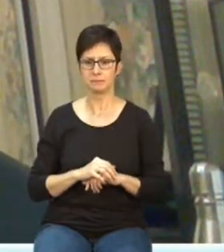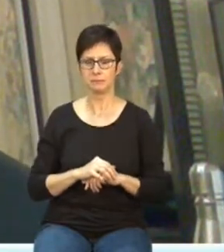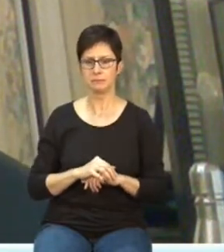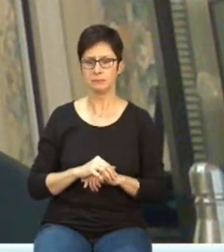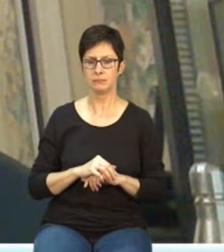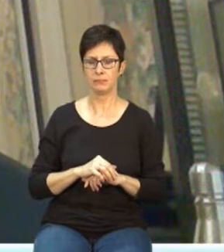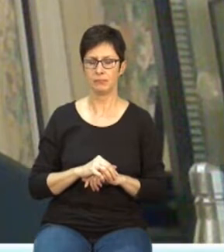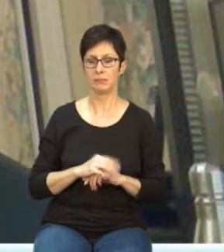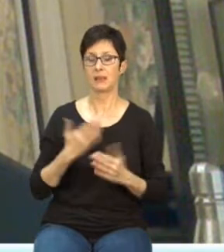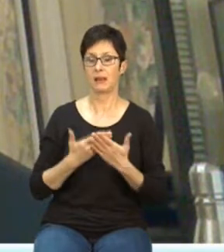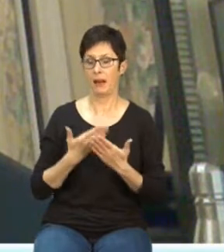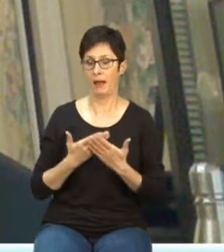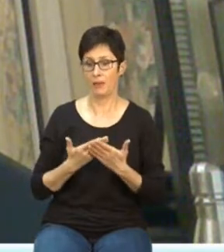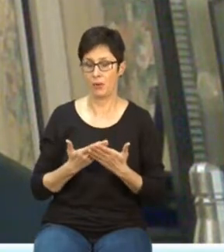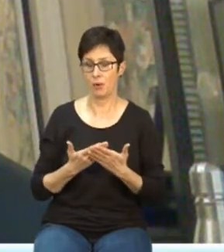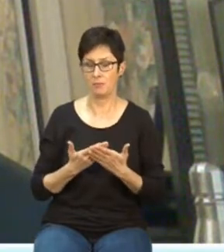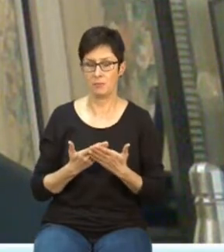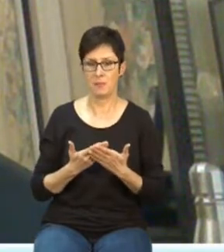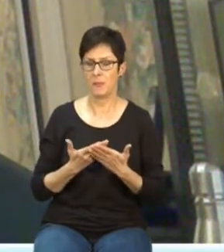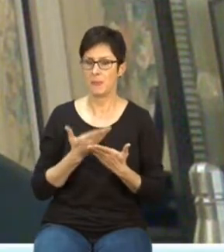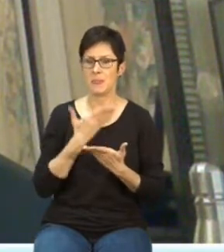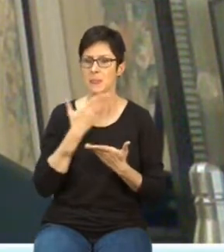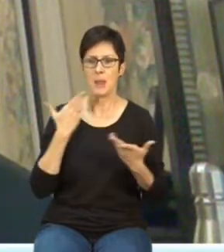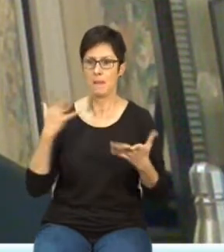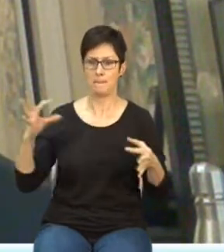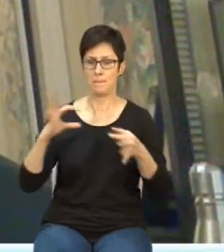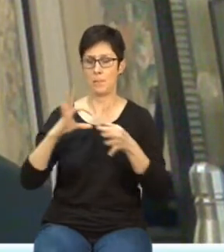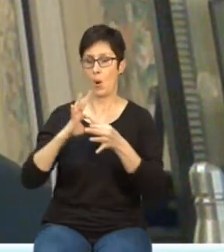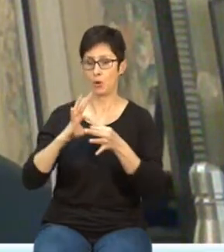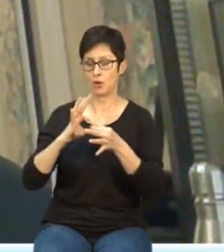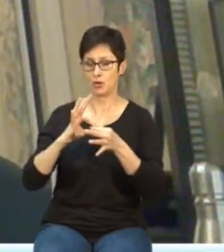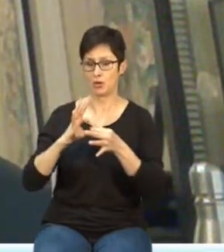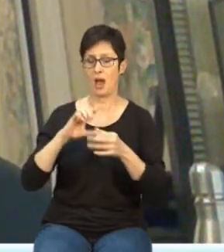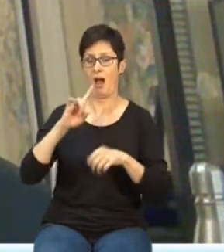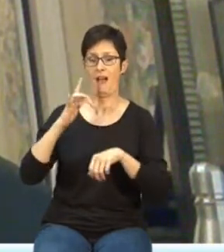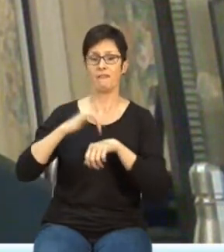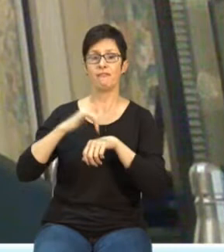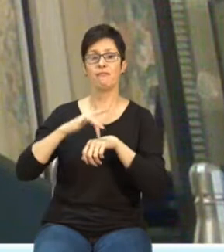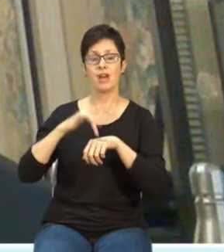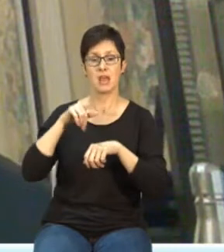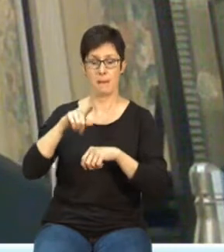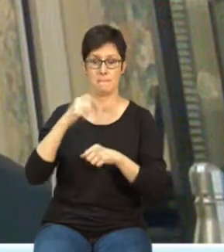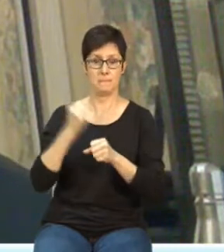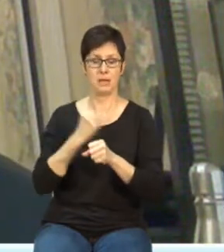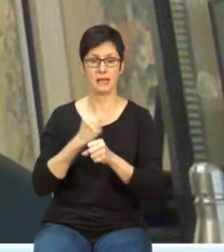a zatem nie ma takiego połączenia a wyniki takich prac